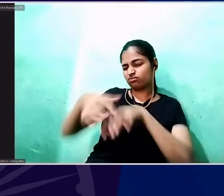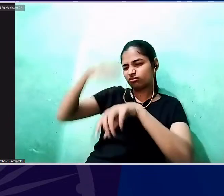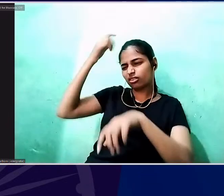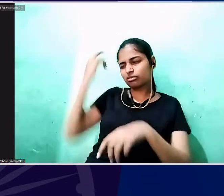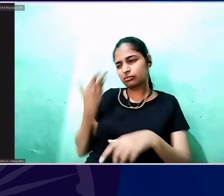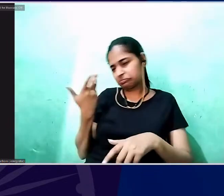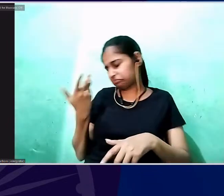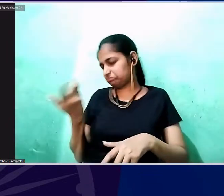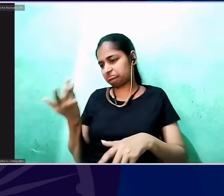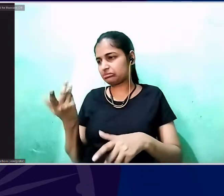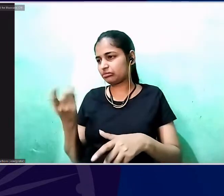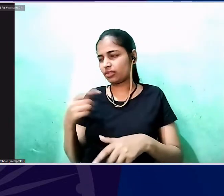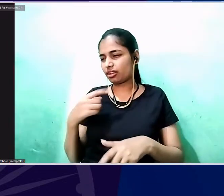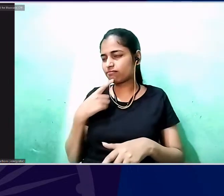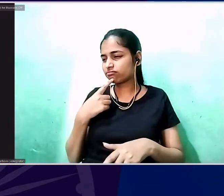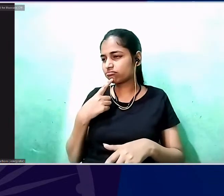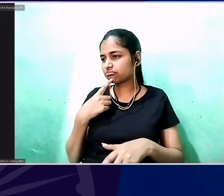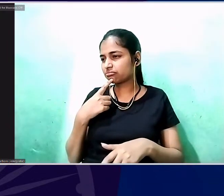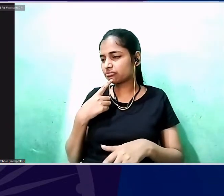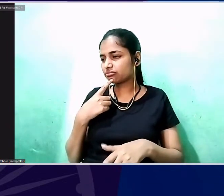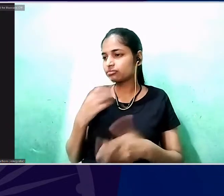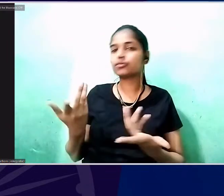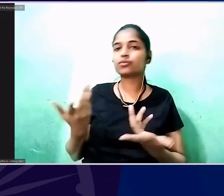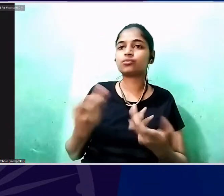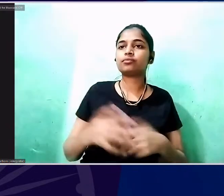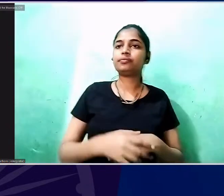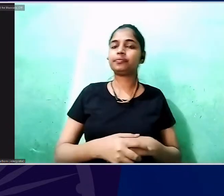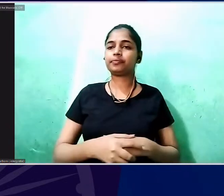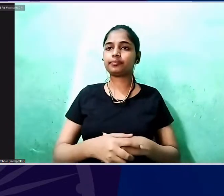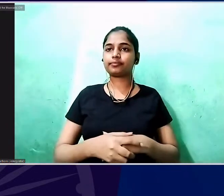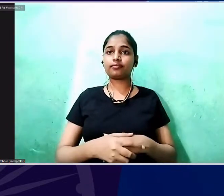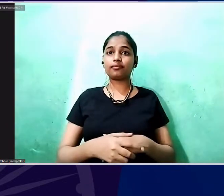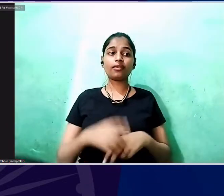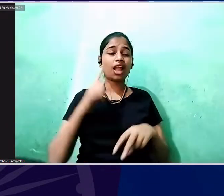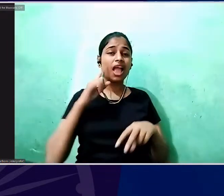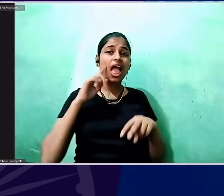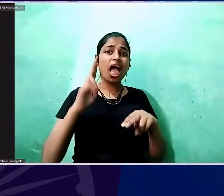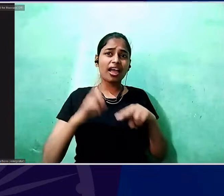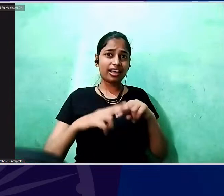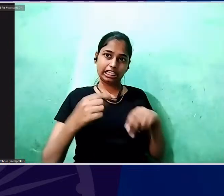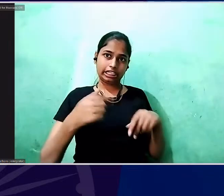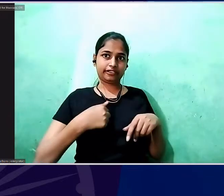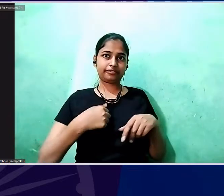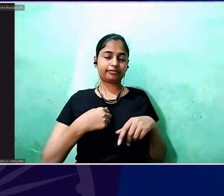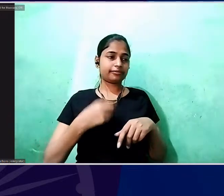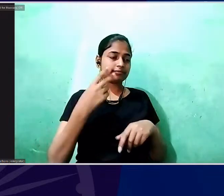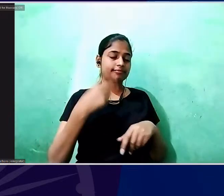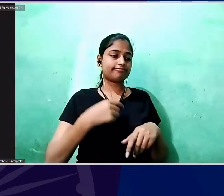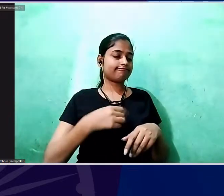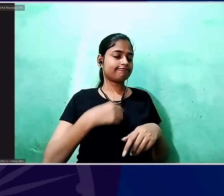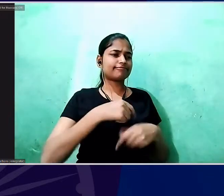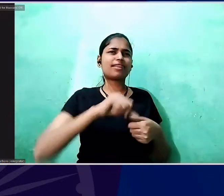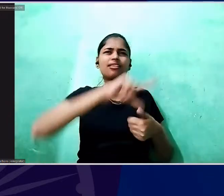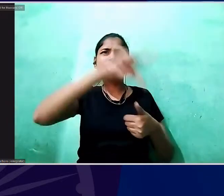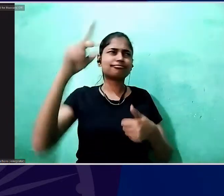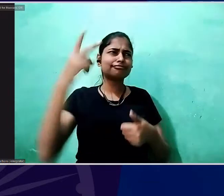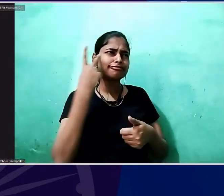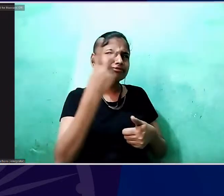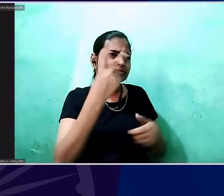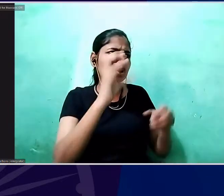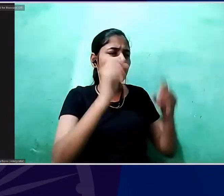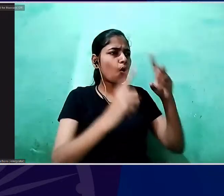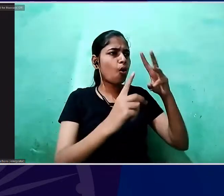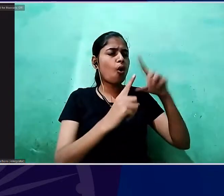Yes, जैसे हमने भी अगर ऑटर नहीं देखा है तो हम उसे उसी से कंपेयर करेंगे जो हमने देखा है. लाइक अगर मैंने